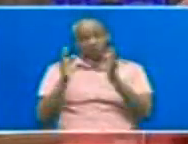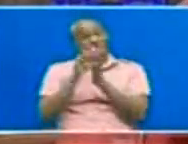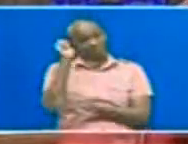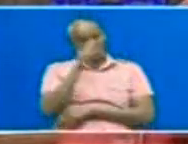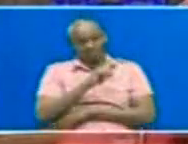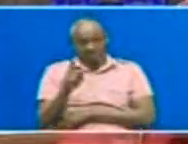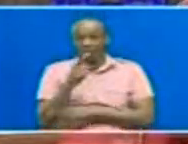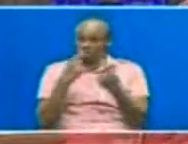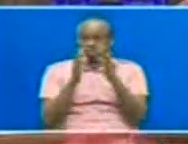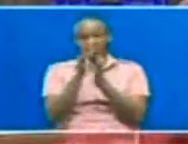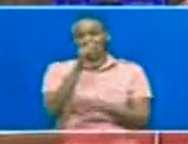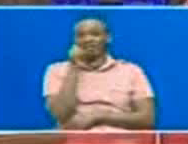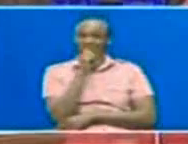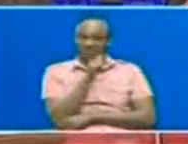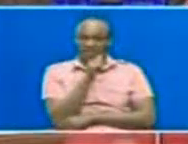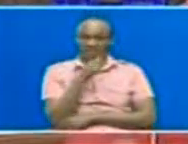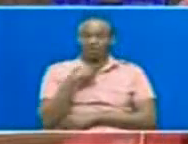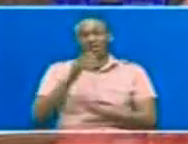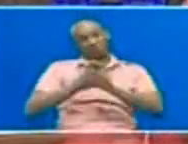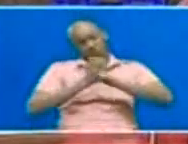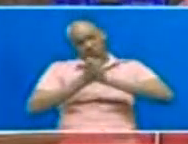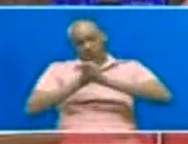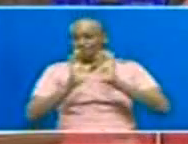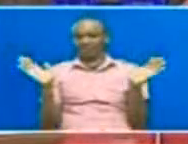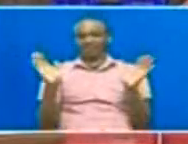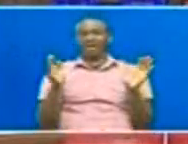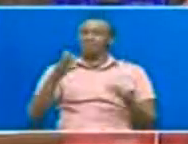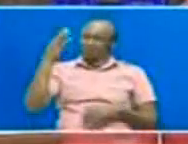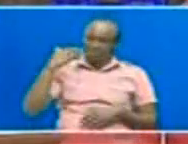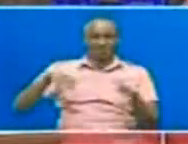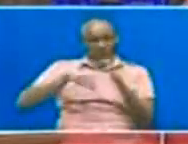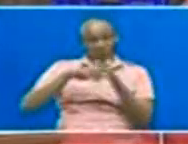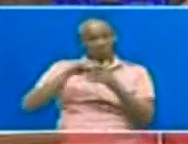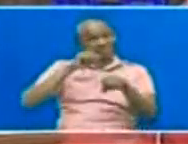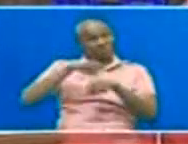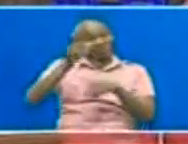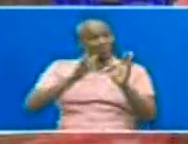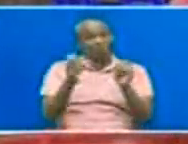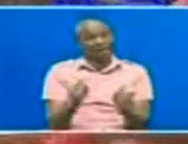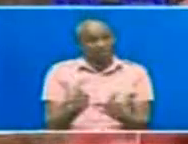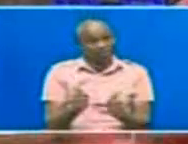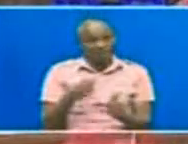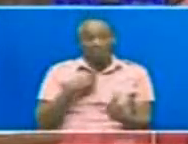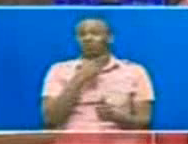president tuseme naye. Ningependa kumsalimia yako. I was playing football when he was not born. So